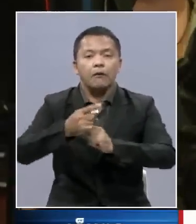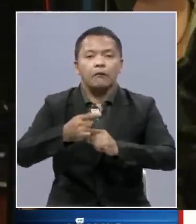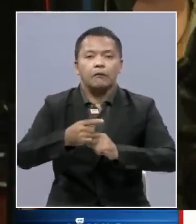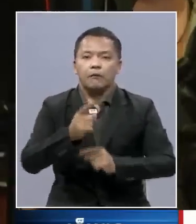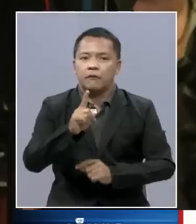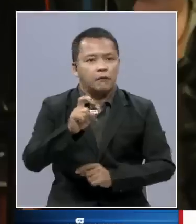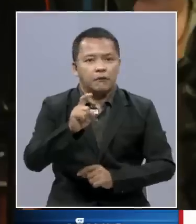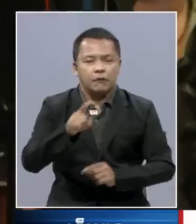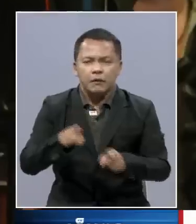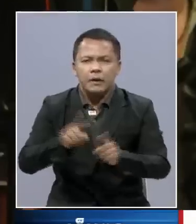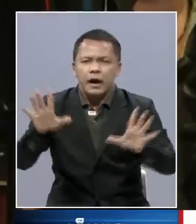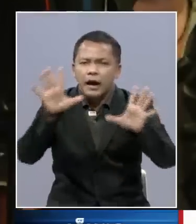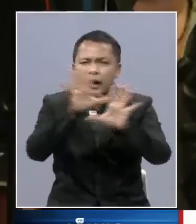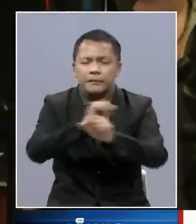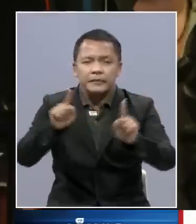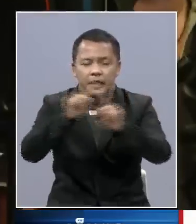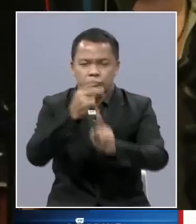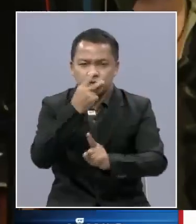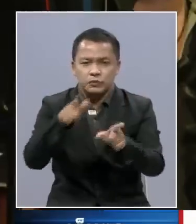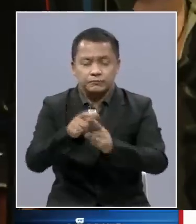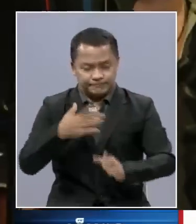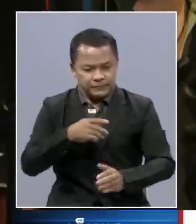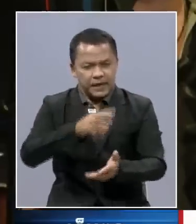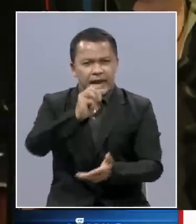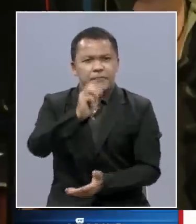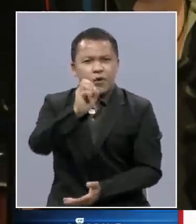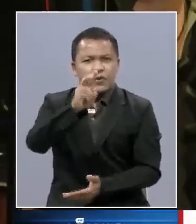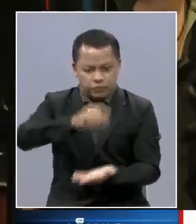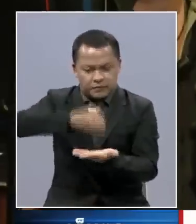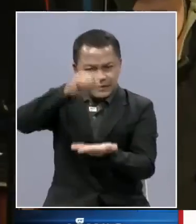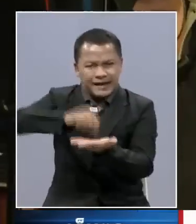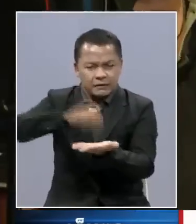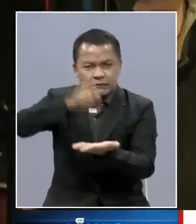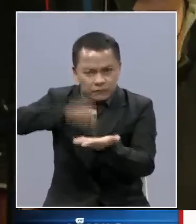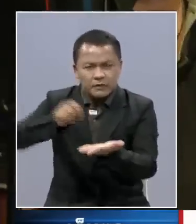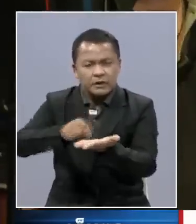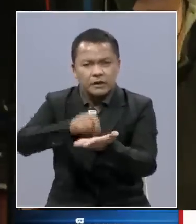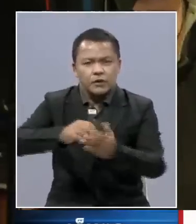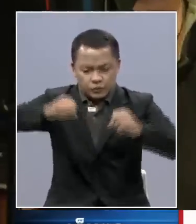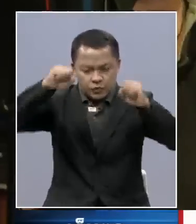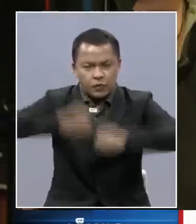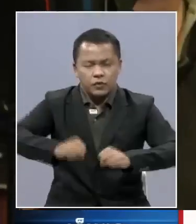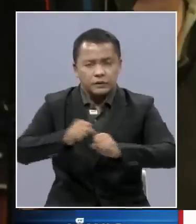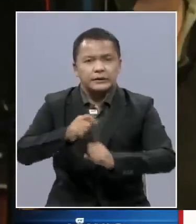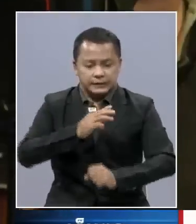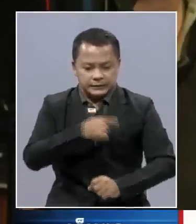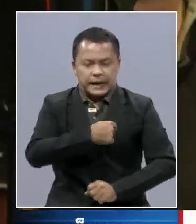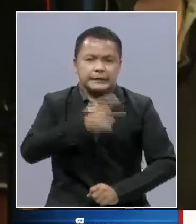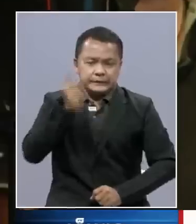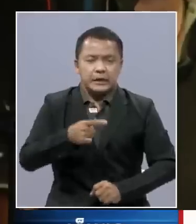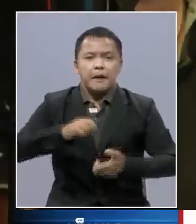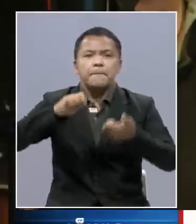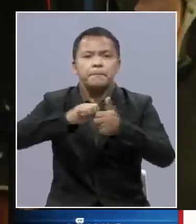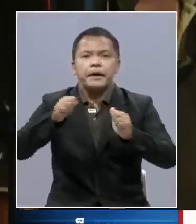ขึ้นได้แล้ว ใช่คือเหมือนกับประมาณว่ามองว่าก็นี่ไง MOU เนี่ยเซ็นกันเพื่อที่จะตกลงกันแสดงความจริงใจต่อกันแต่ปัญห